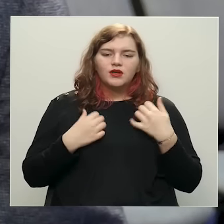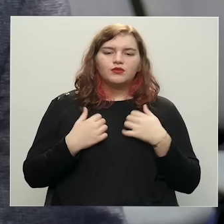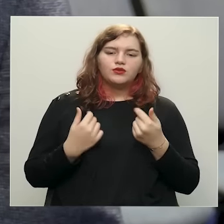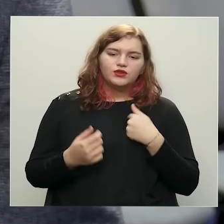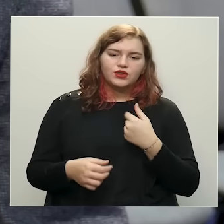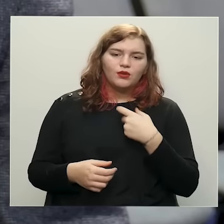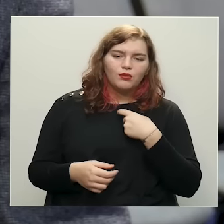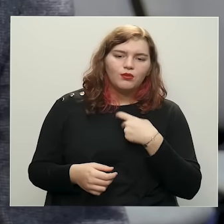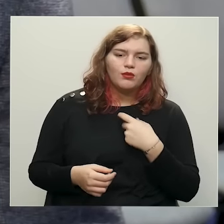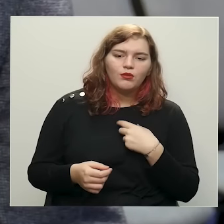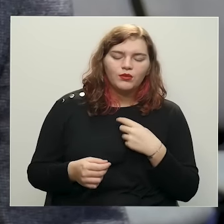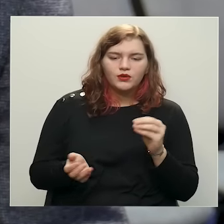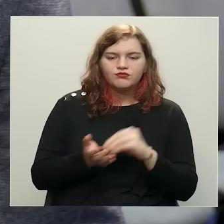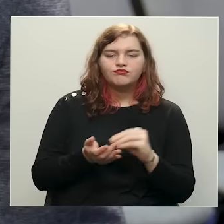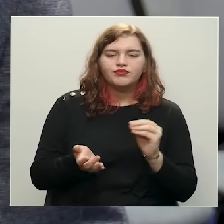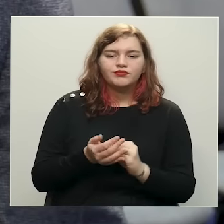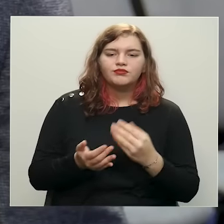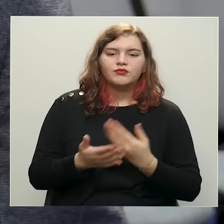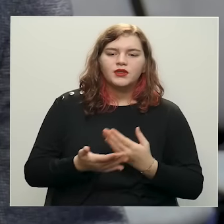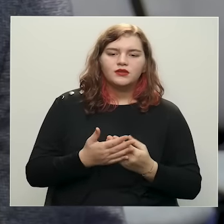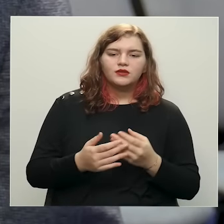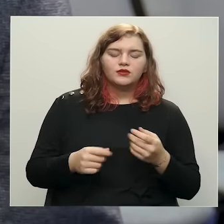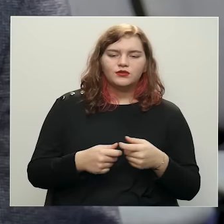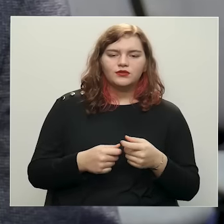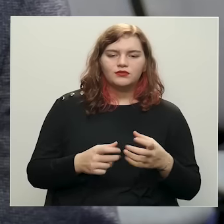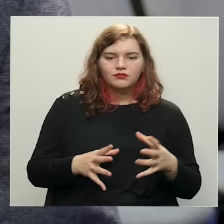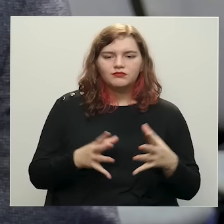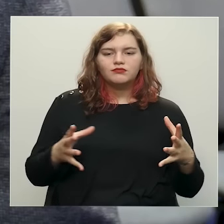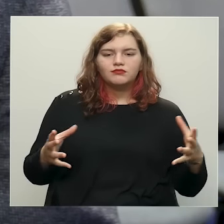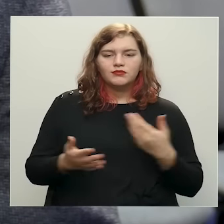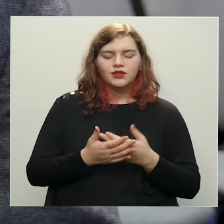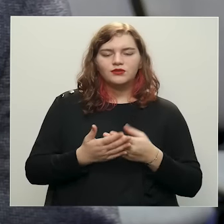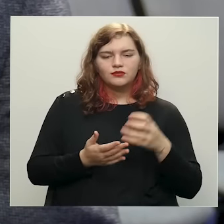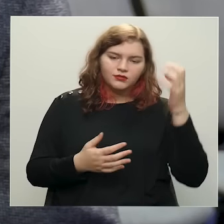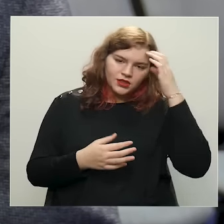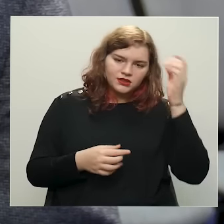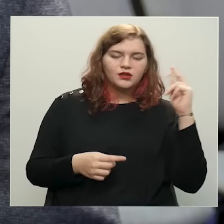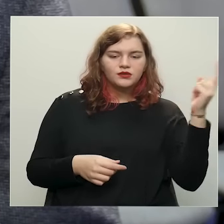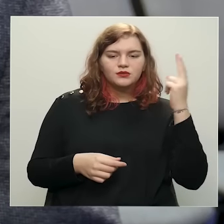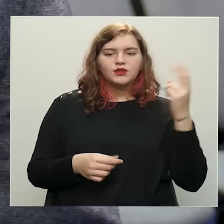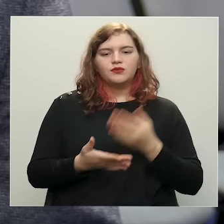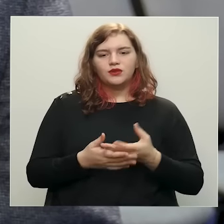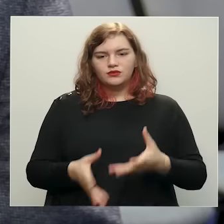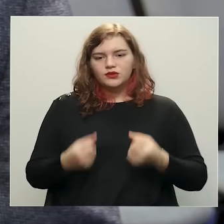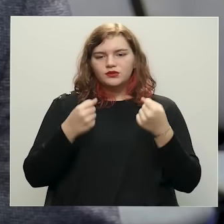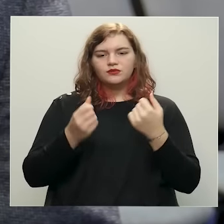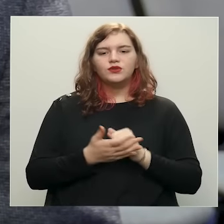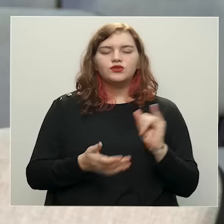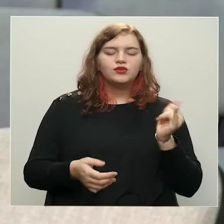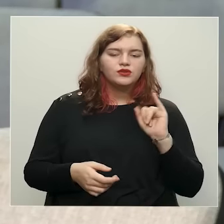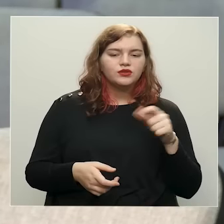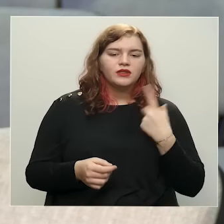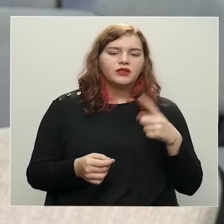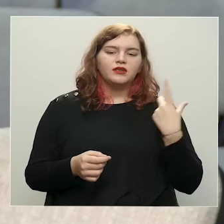să contribui pentru lărgirea Împărăției lui Dumnezeu și pentru scoaterea celor care